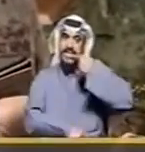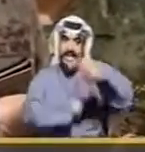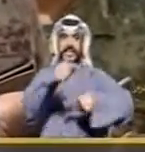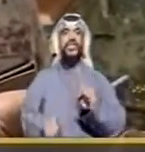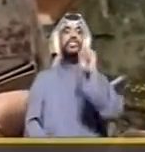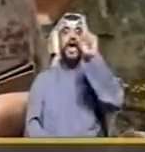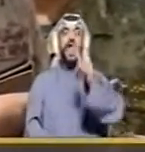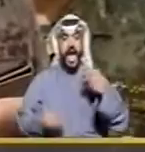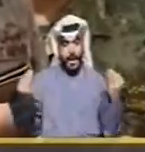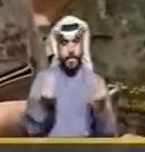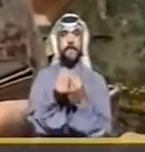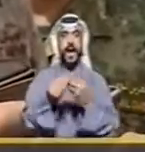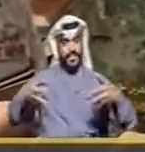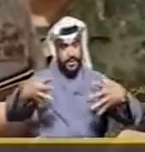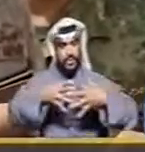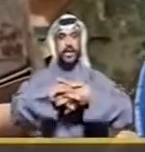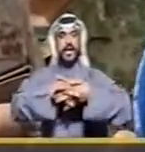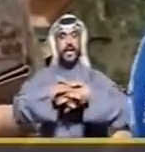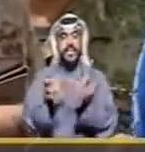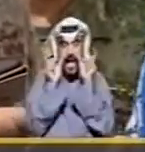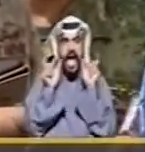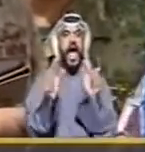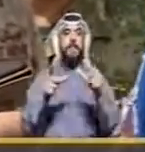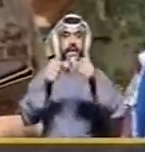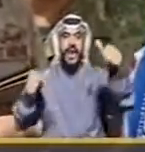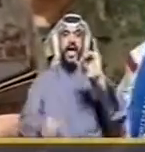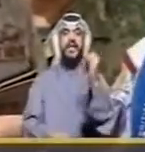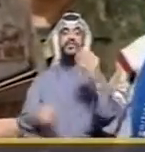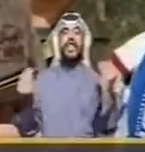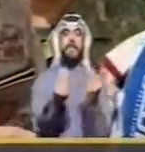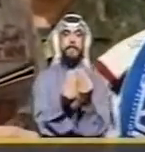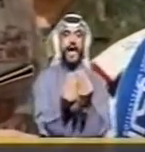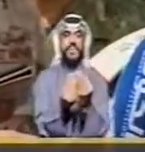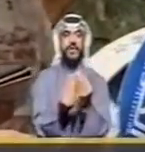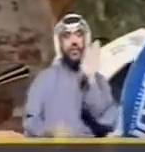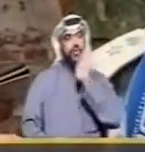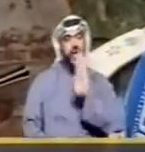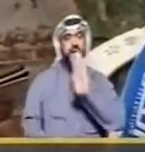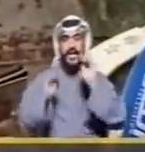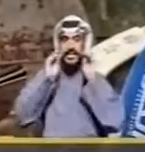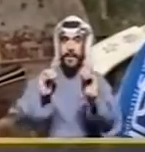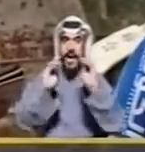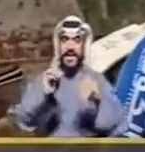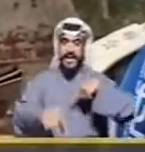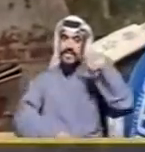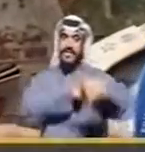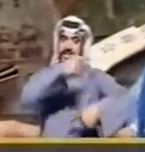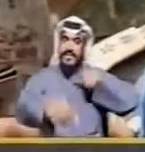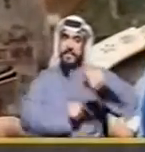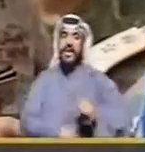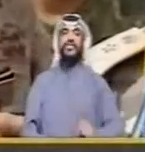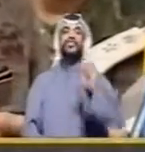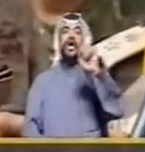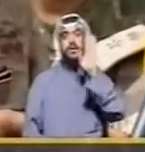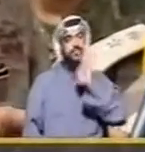يتجزأ، أمن الخليج كله لا يتجزأ، والتمارين سوف تستمر لرفع